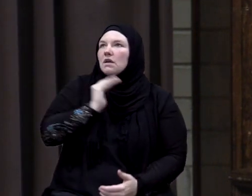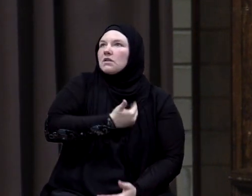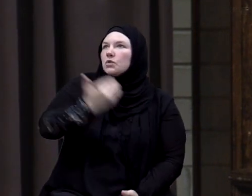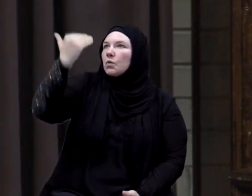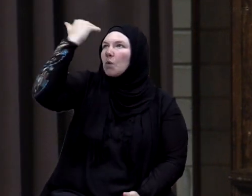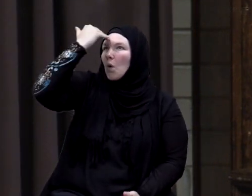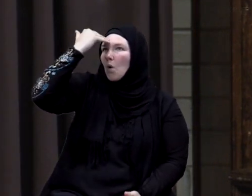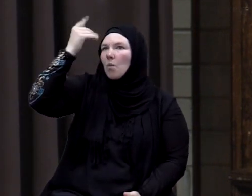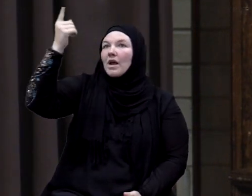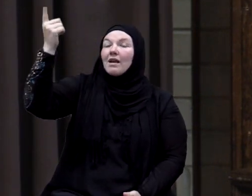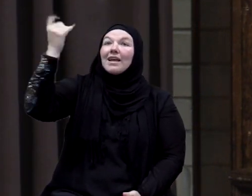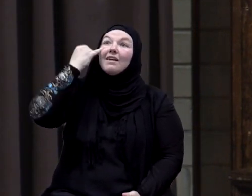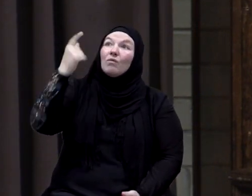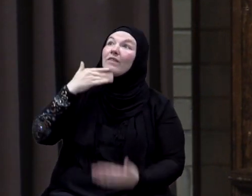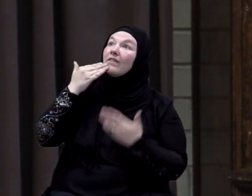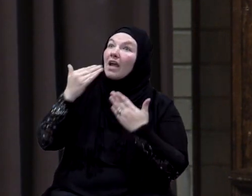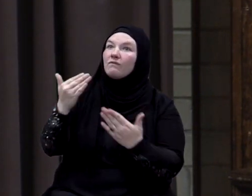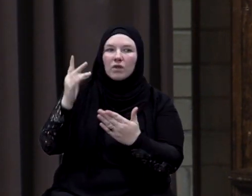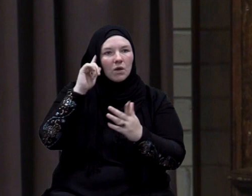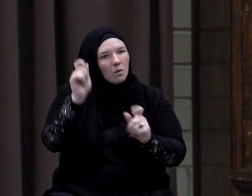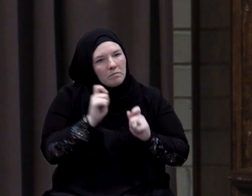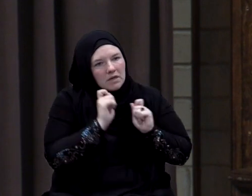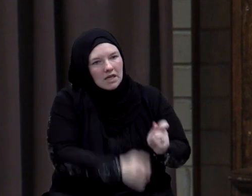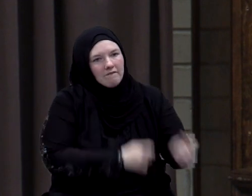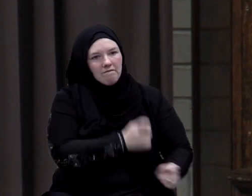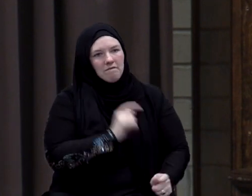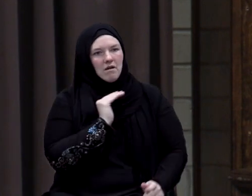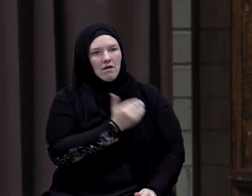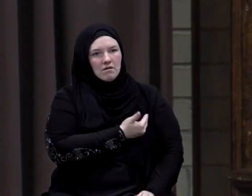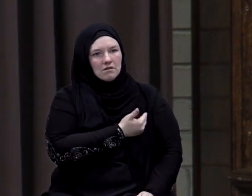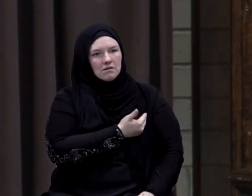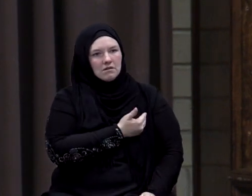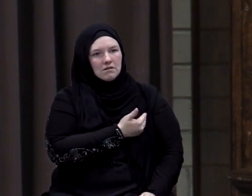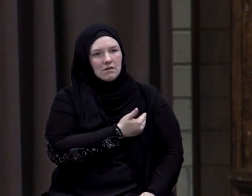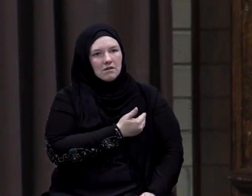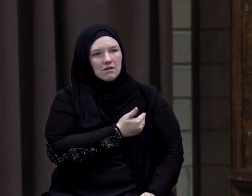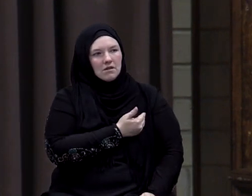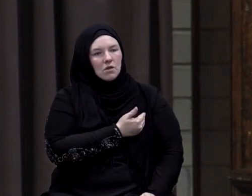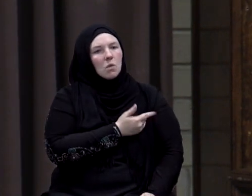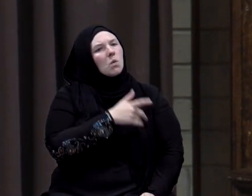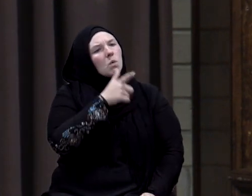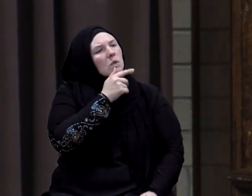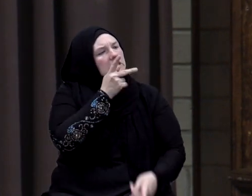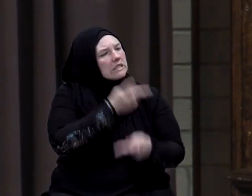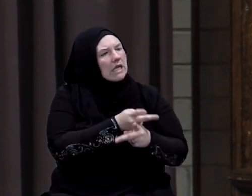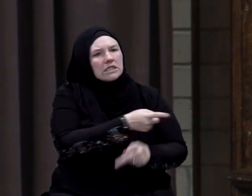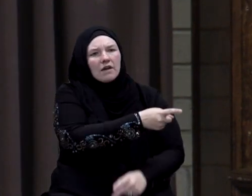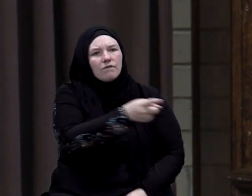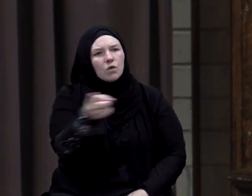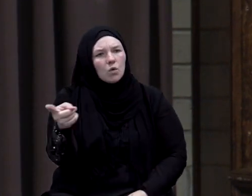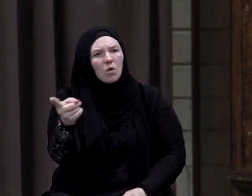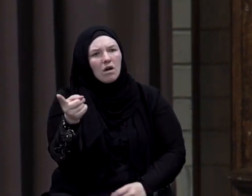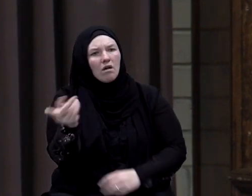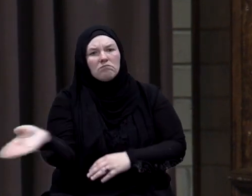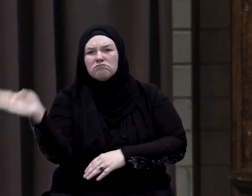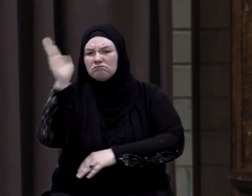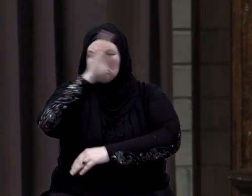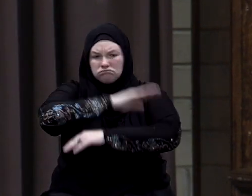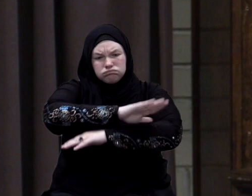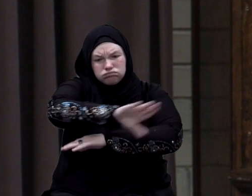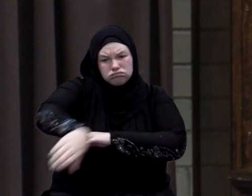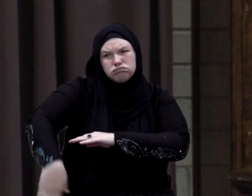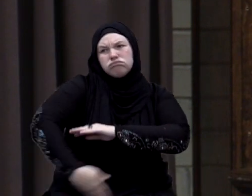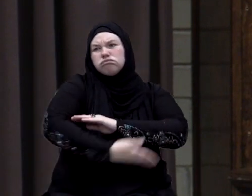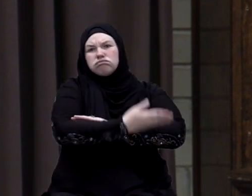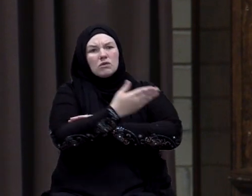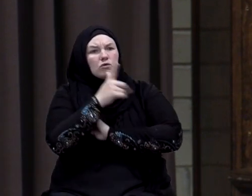قُلْ مَنْ يَكْلَأُكُمْ بِاللَّيْلِ وَالنَّهَارِ مِنَ الرَّحْمَانِ. Who takes care of you by day time and